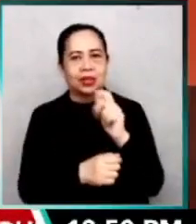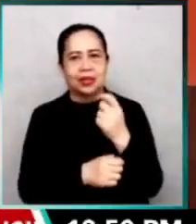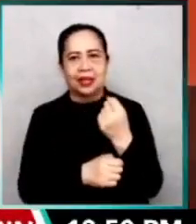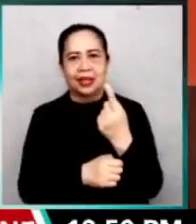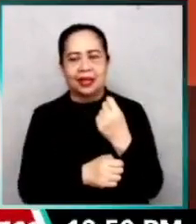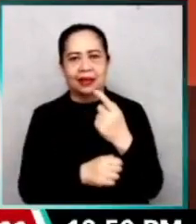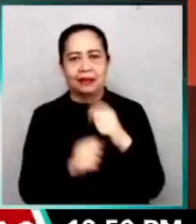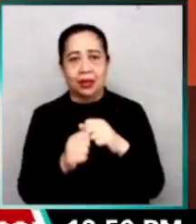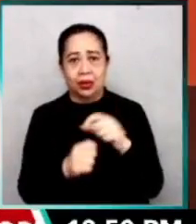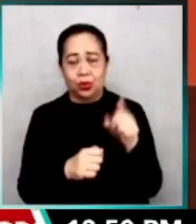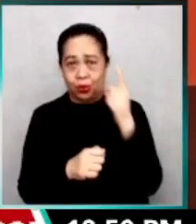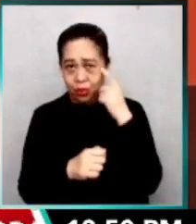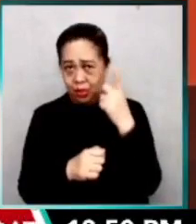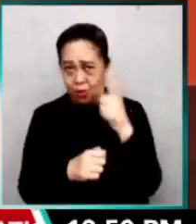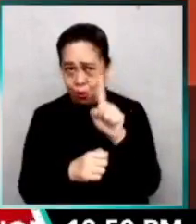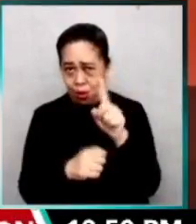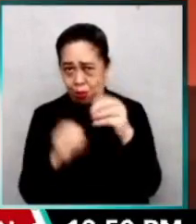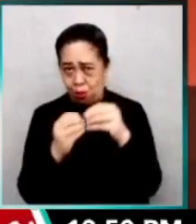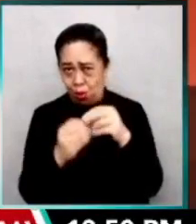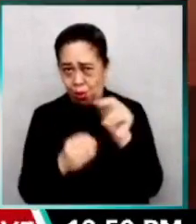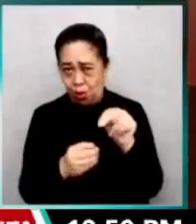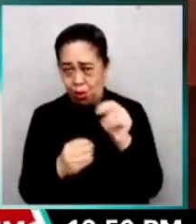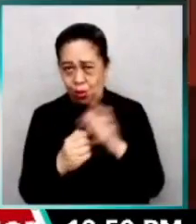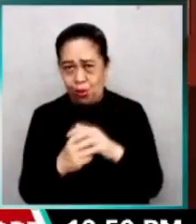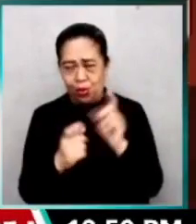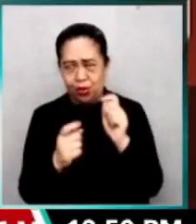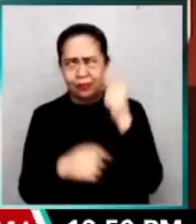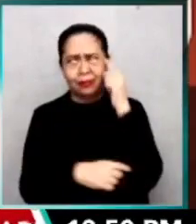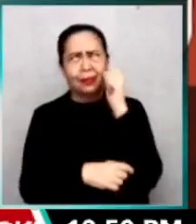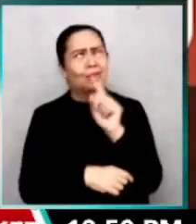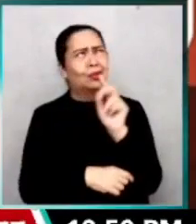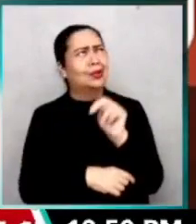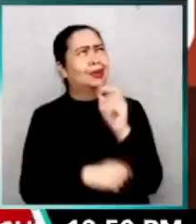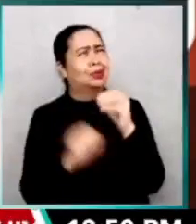Think We Need One More? Sa mga napaisip kung tungkol ito sa